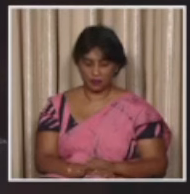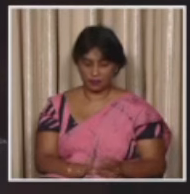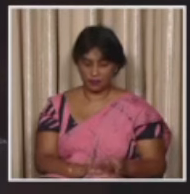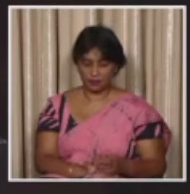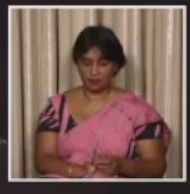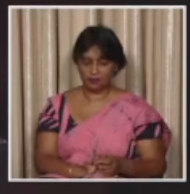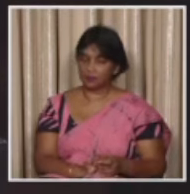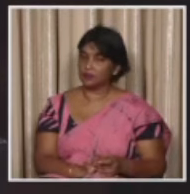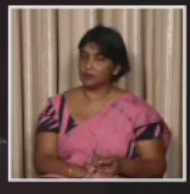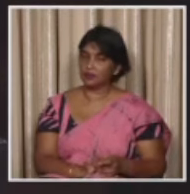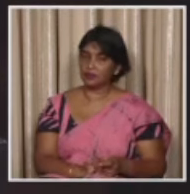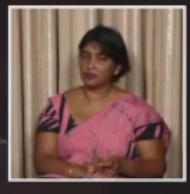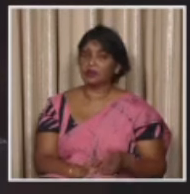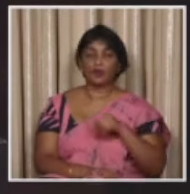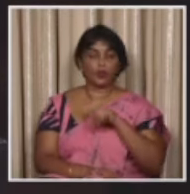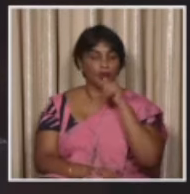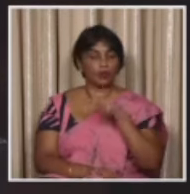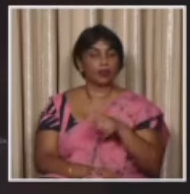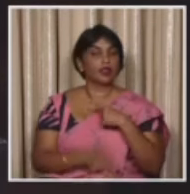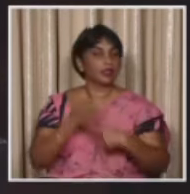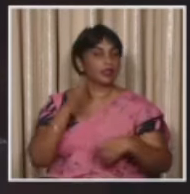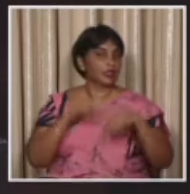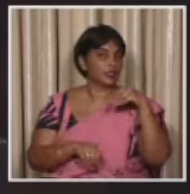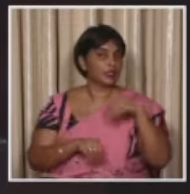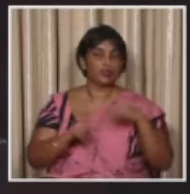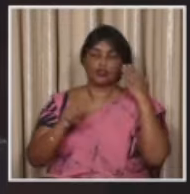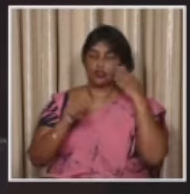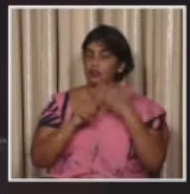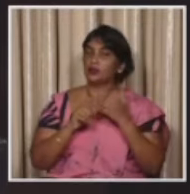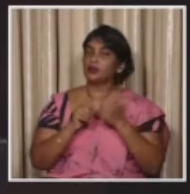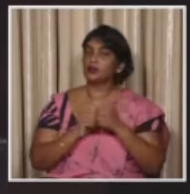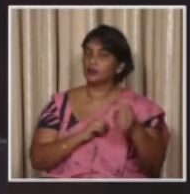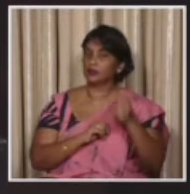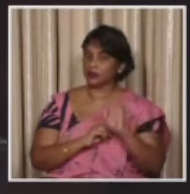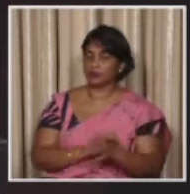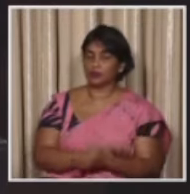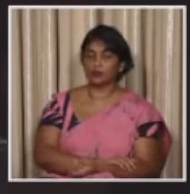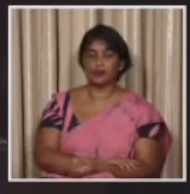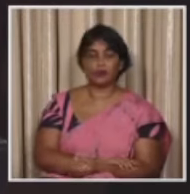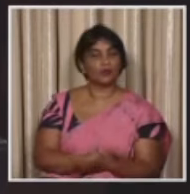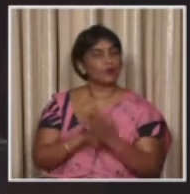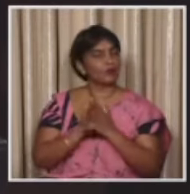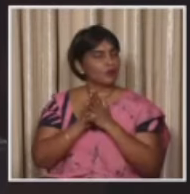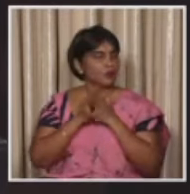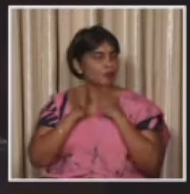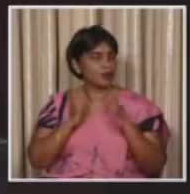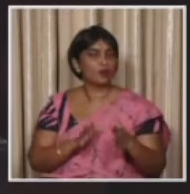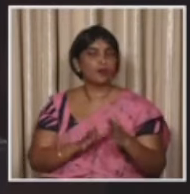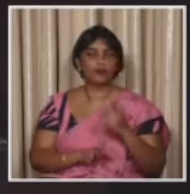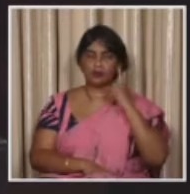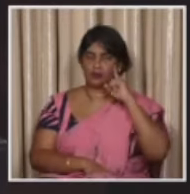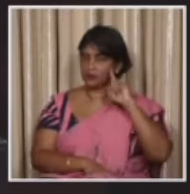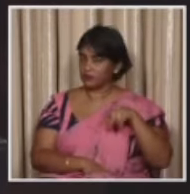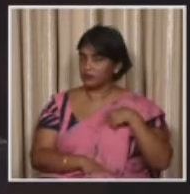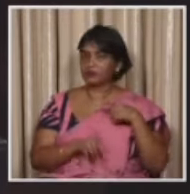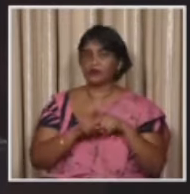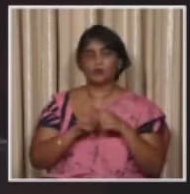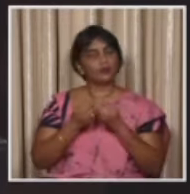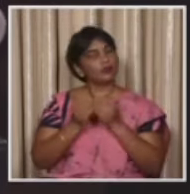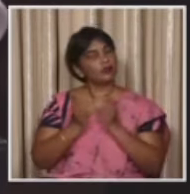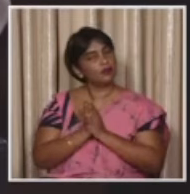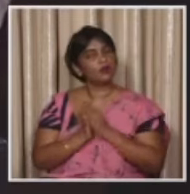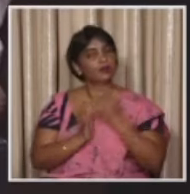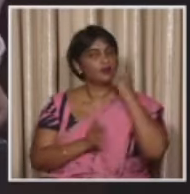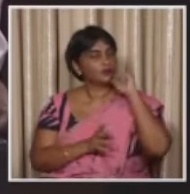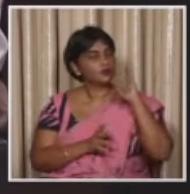එක. ඇත්තටම ඒක දේශපාලනීකරණයට ලක් කිරීම. බොහොම අත්නෝමතික විදිහට තම තමන්ට